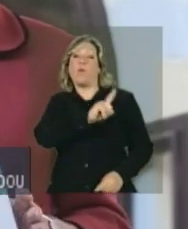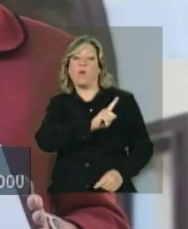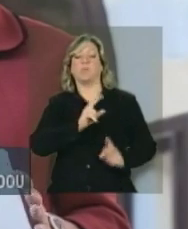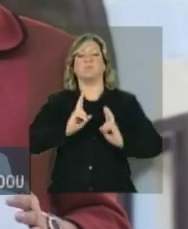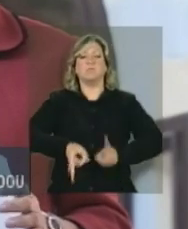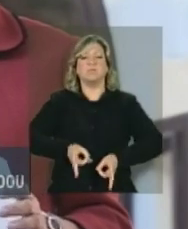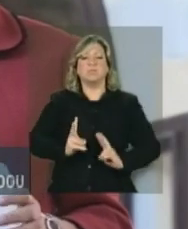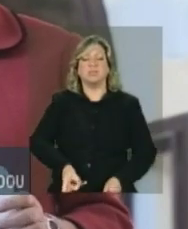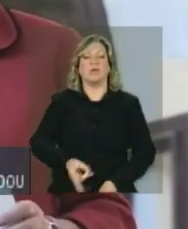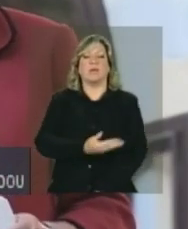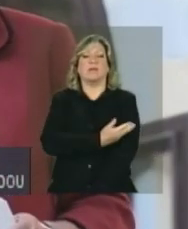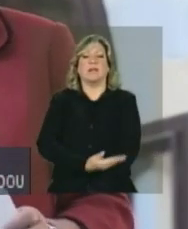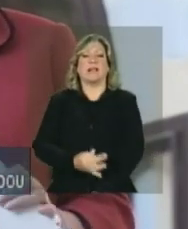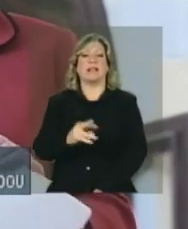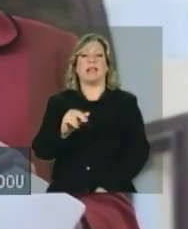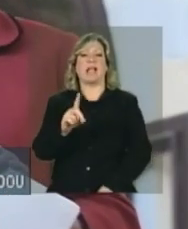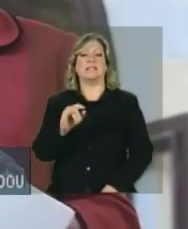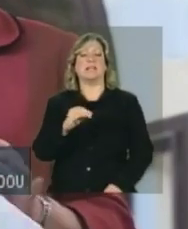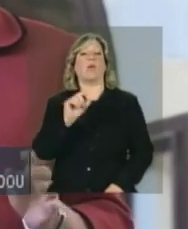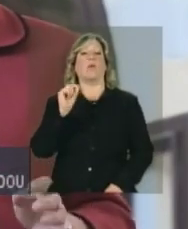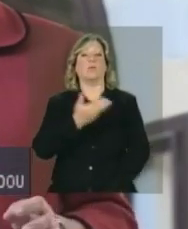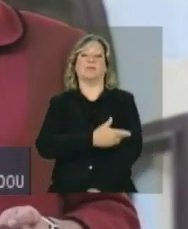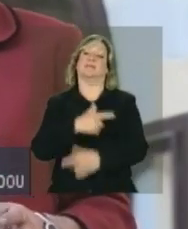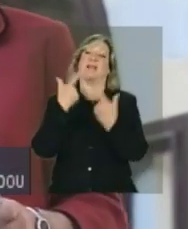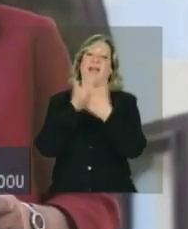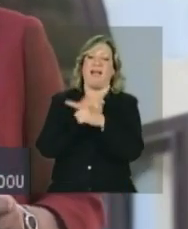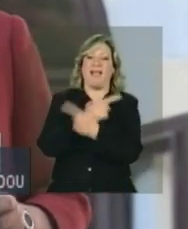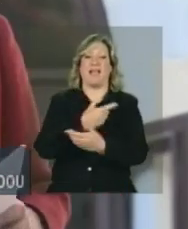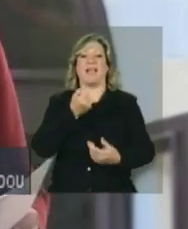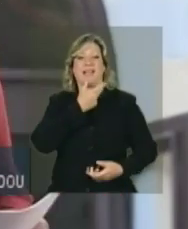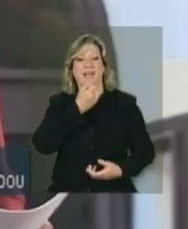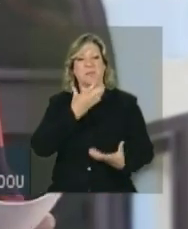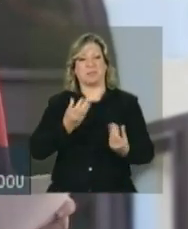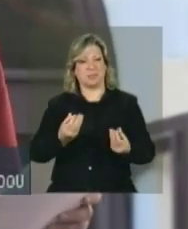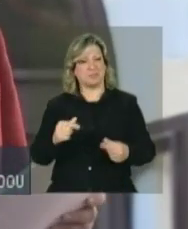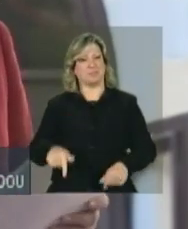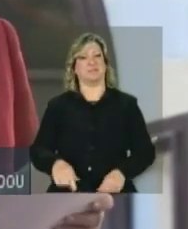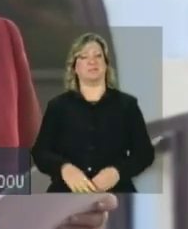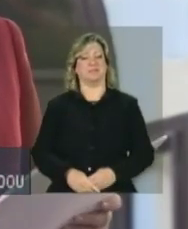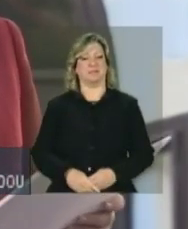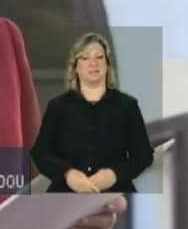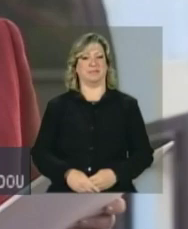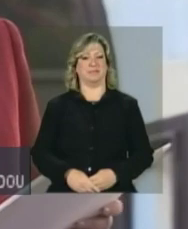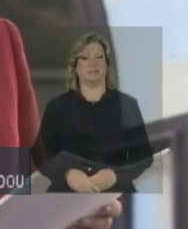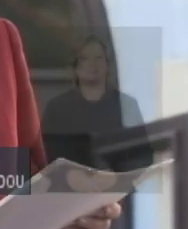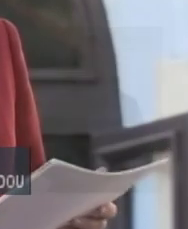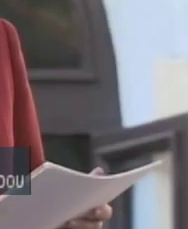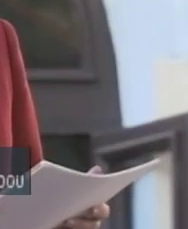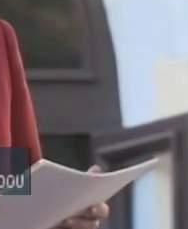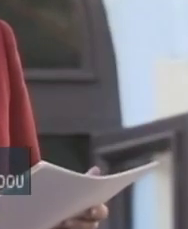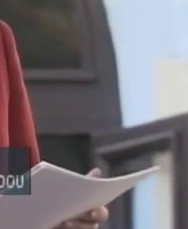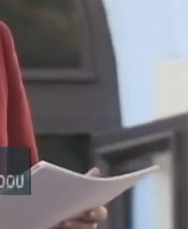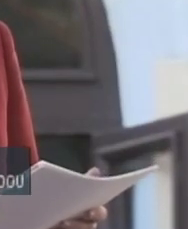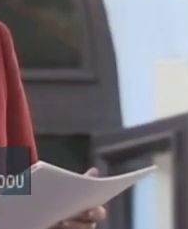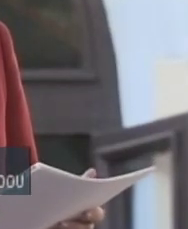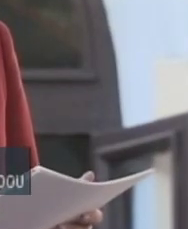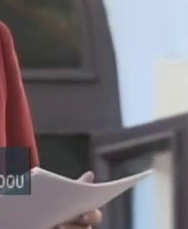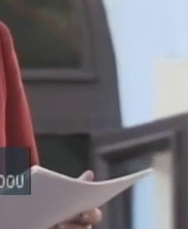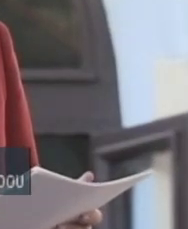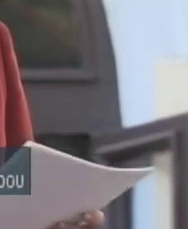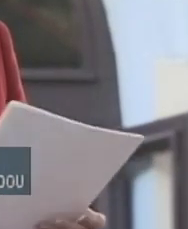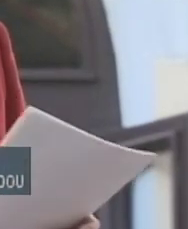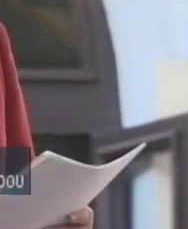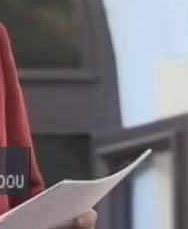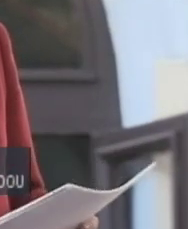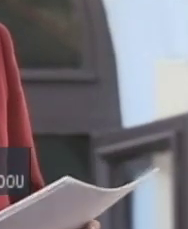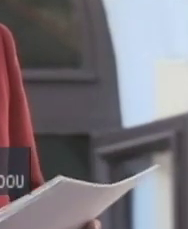do espírito humano, o humor. Знаю, че Габров се развива като един град, който привлича